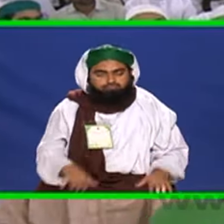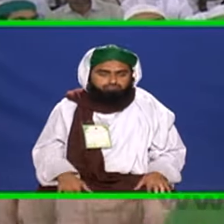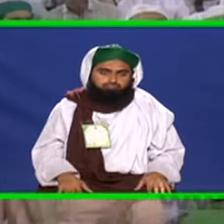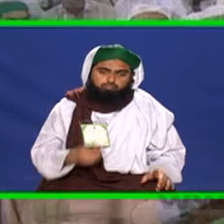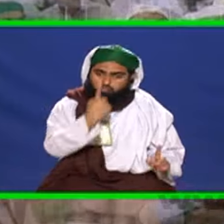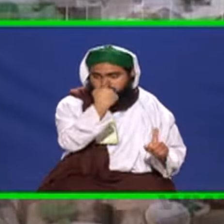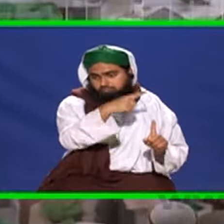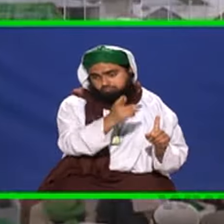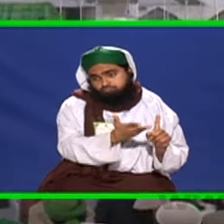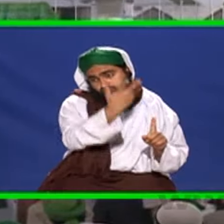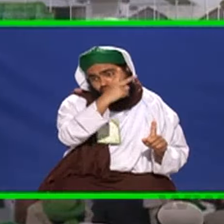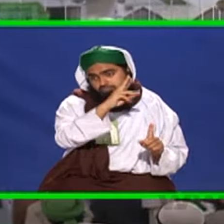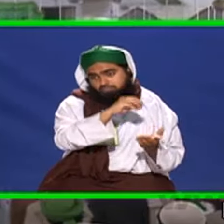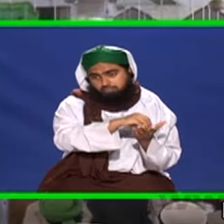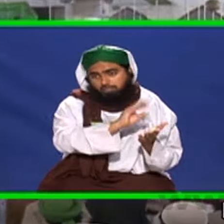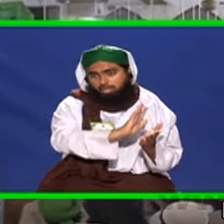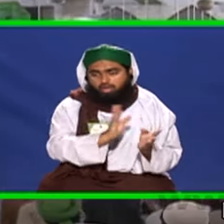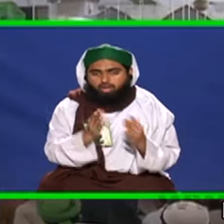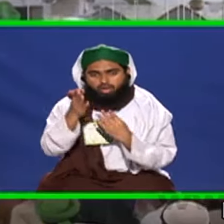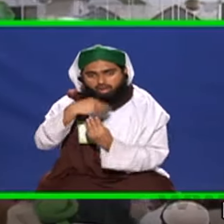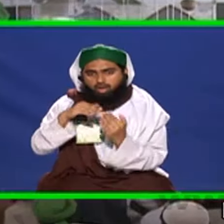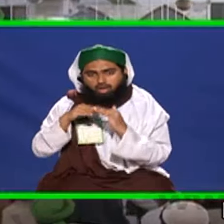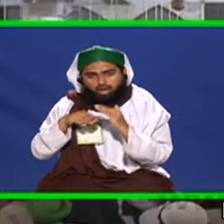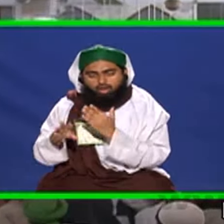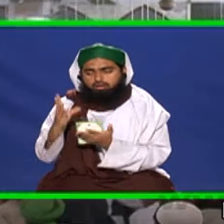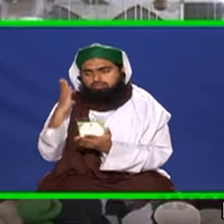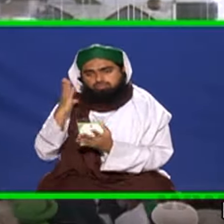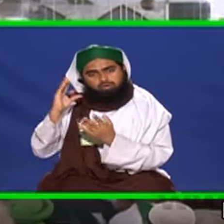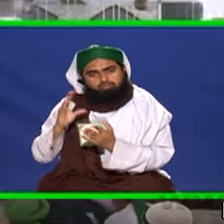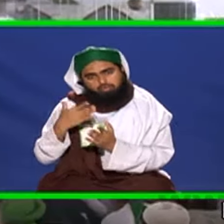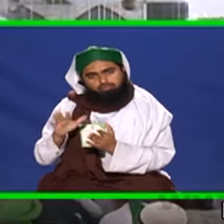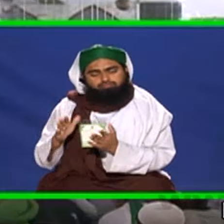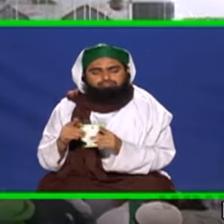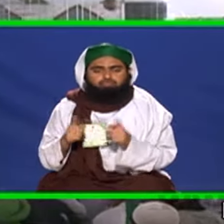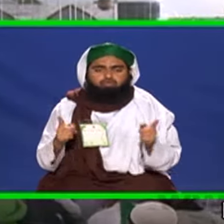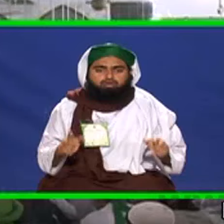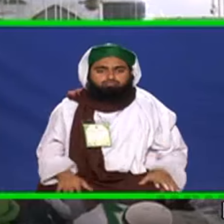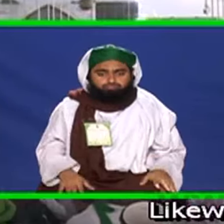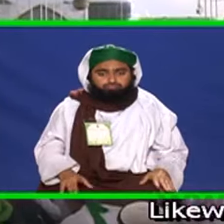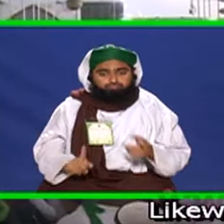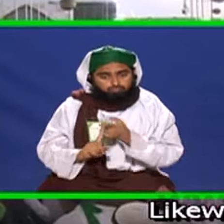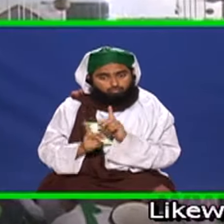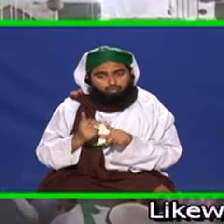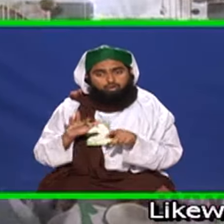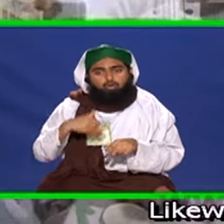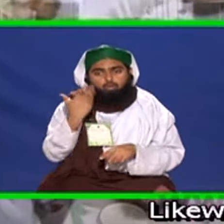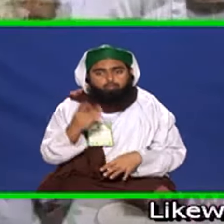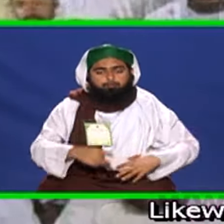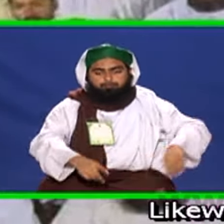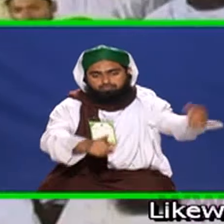کا مقابلہ نہیں ہو سکتا, وہ اپنی جگہ پر ہے اور یہ ثواب اپنی جگہ پر. اسی طرح پھر